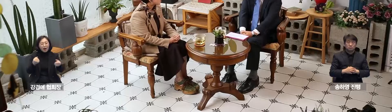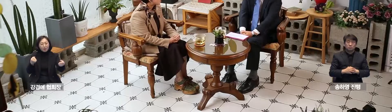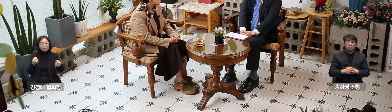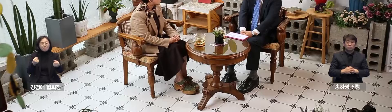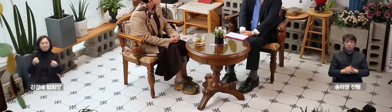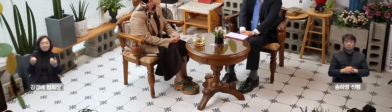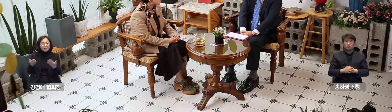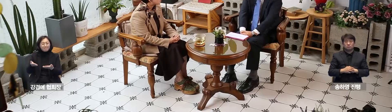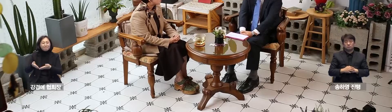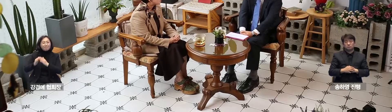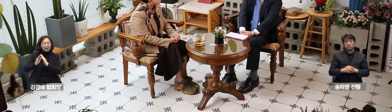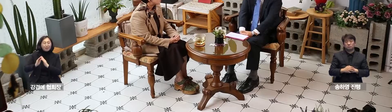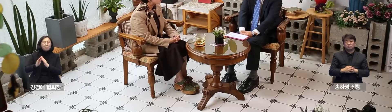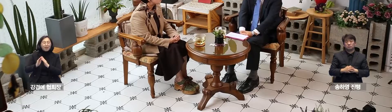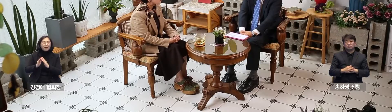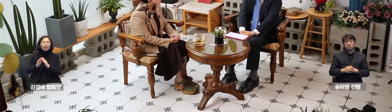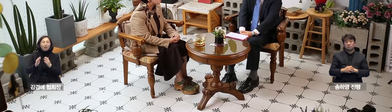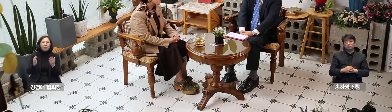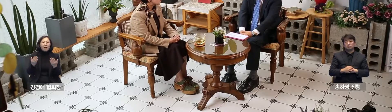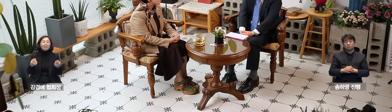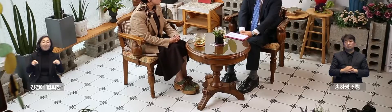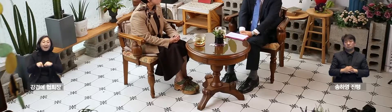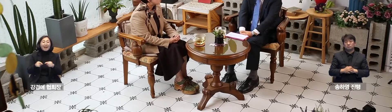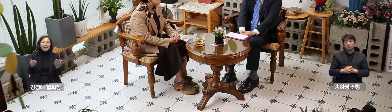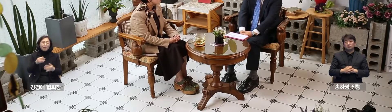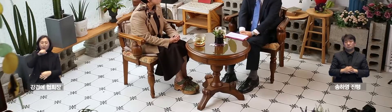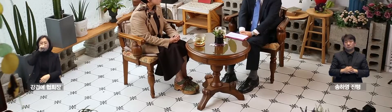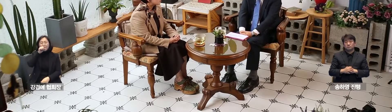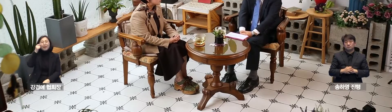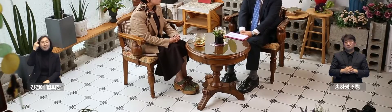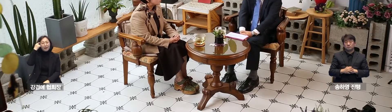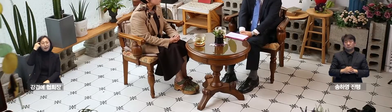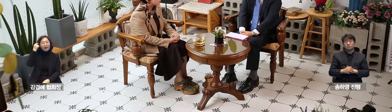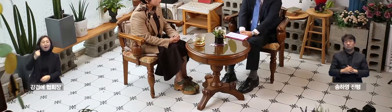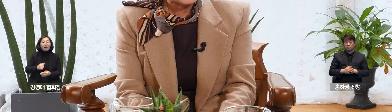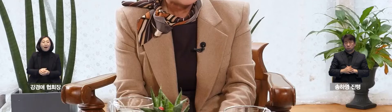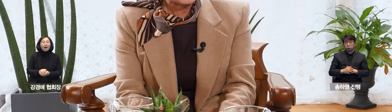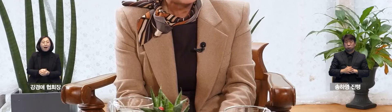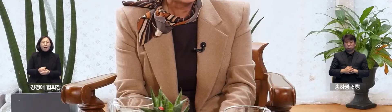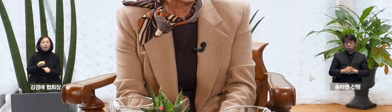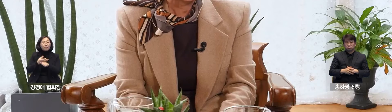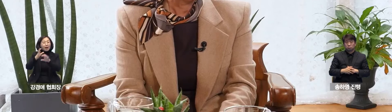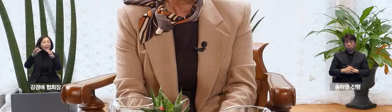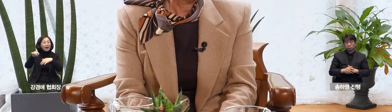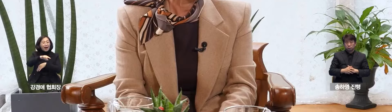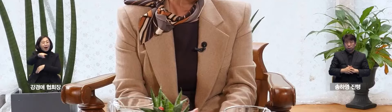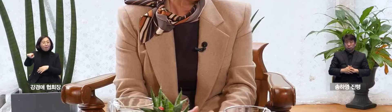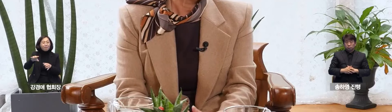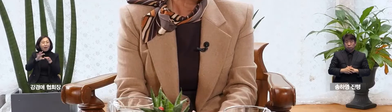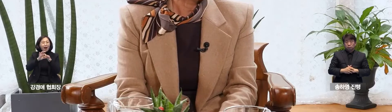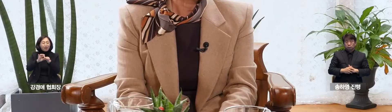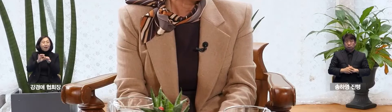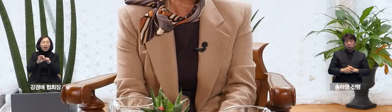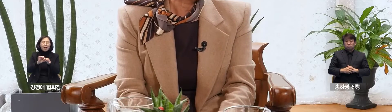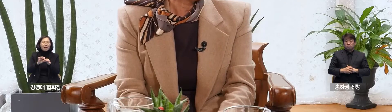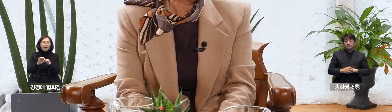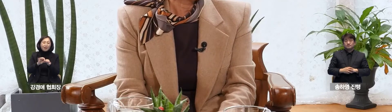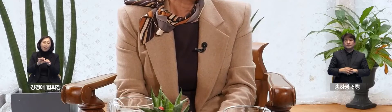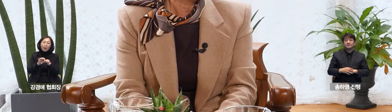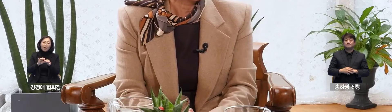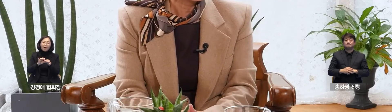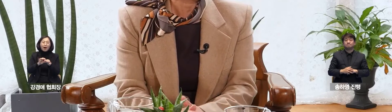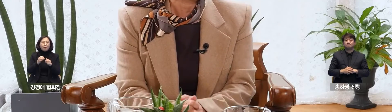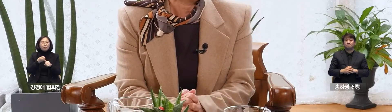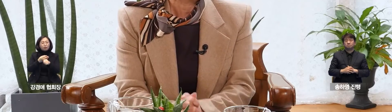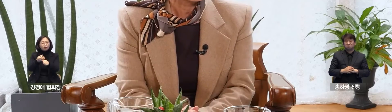하면 좋겠다. 우선 여성 벤처부터 수출하는 기업을 대상으로 해서 한번 만들어지면 시도를